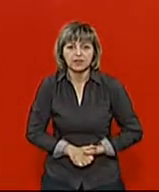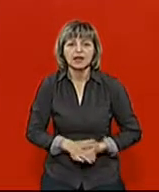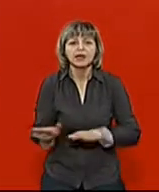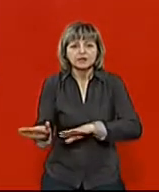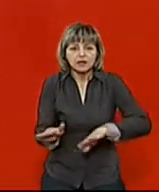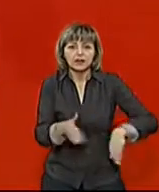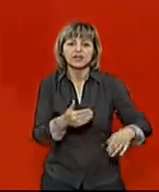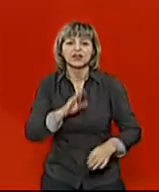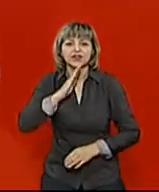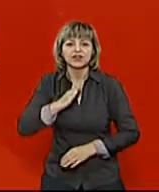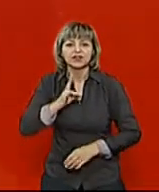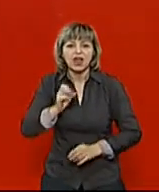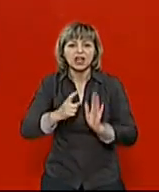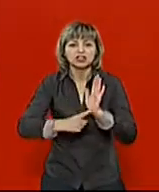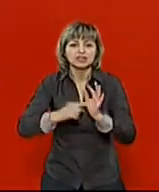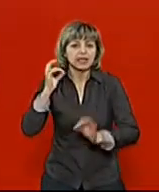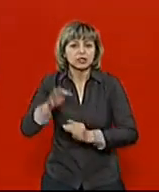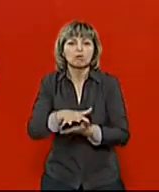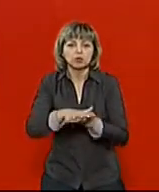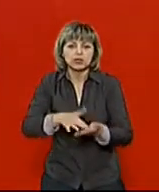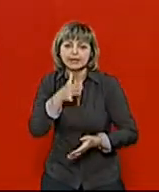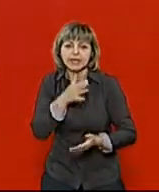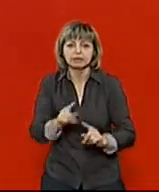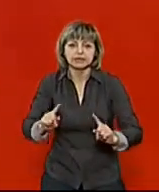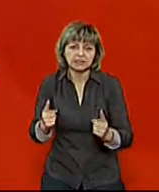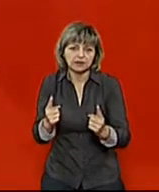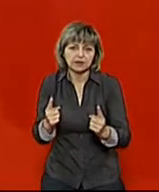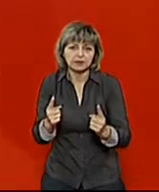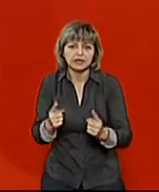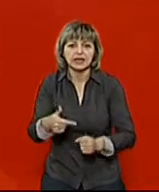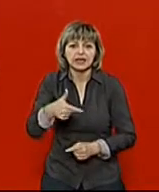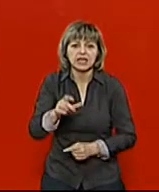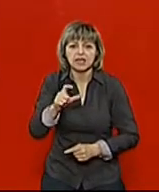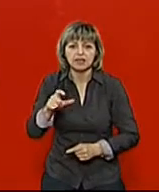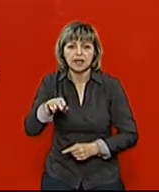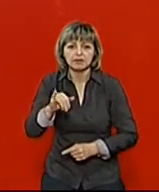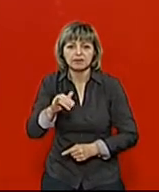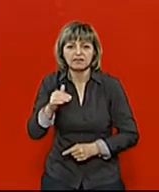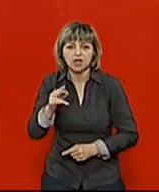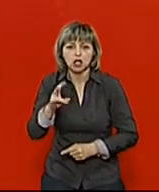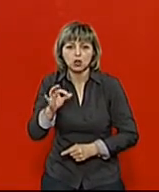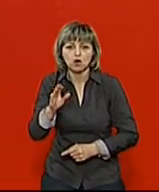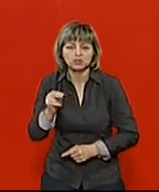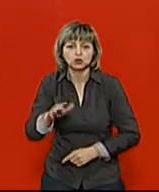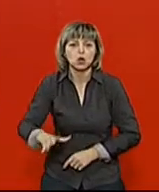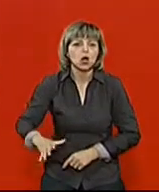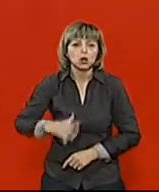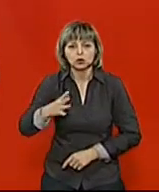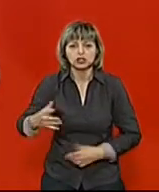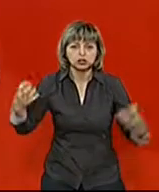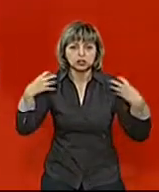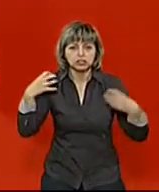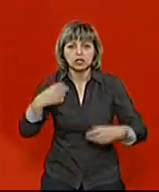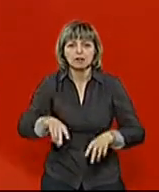Йдемо далі. На 60 діб продовжили термін тримання під вартою Геннадію Єпіфановичу, колишньому начальнику карного